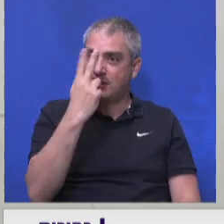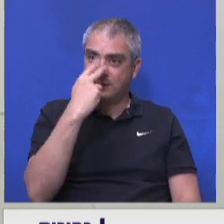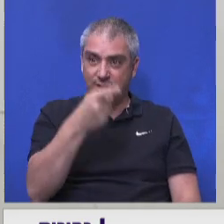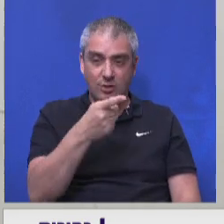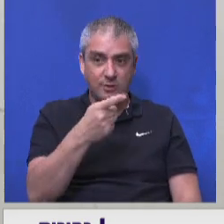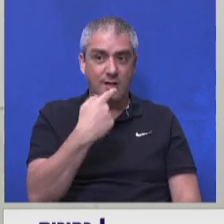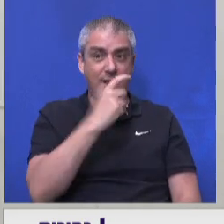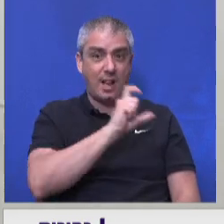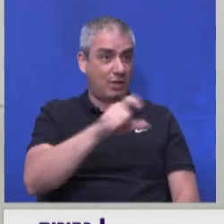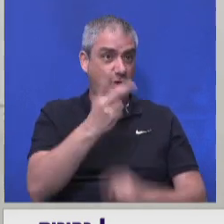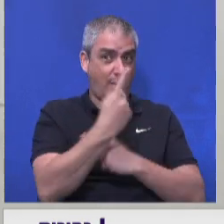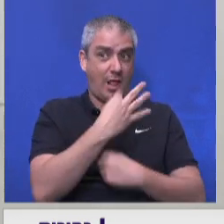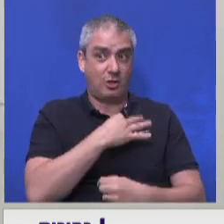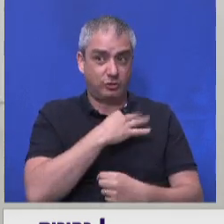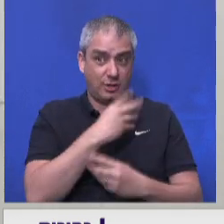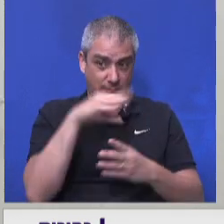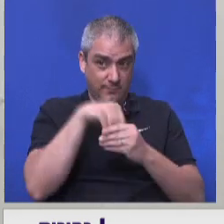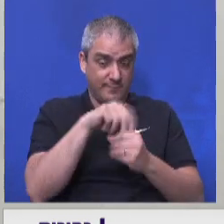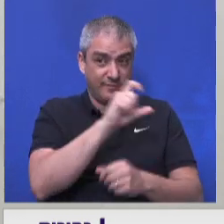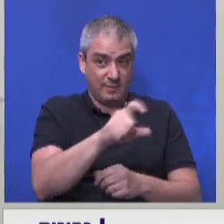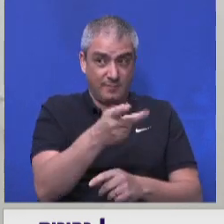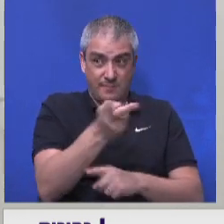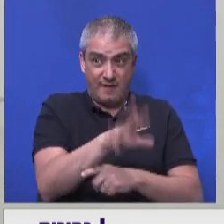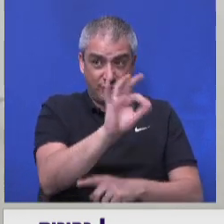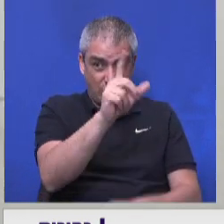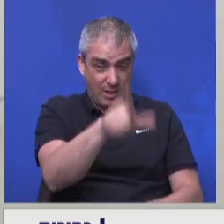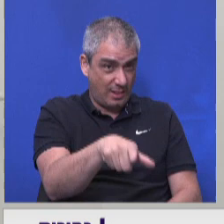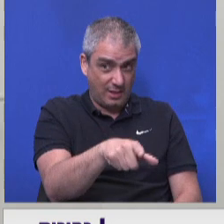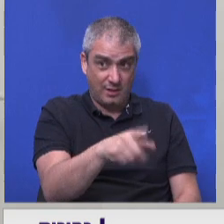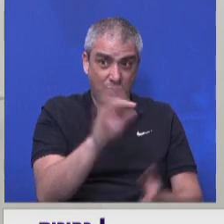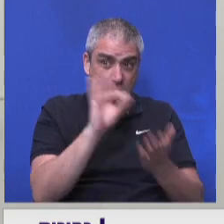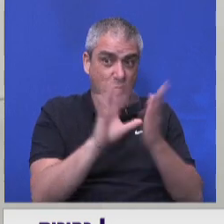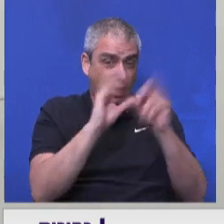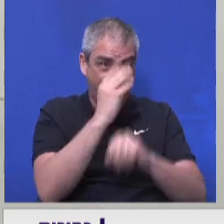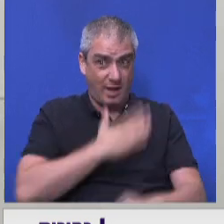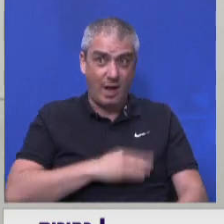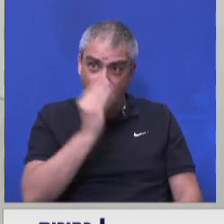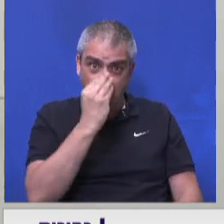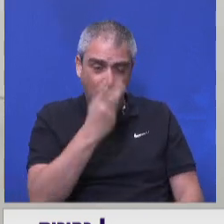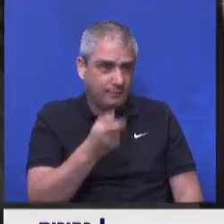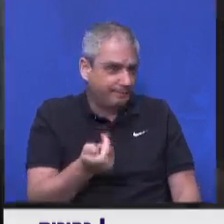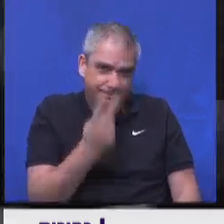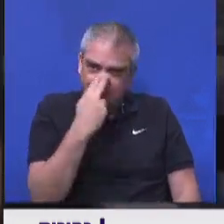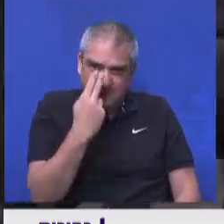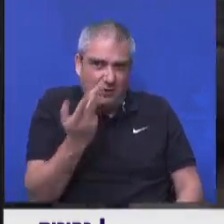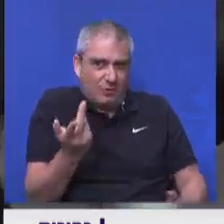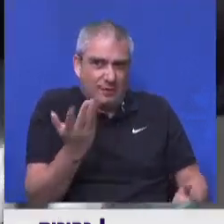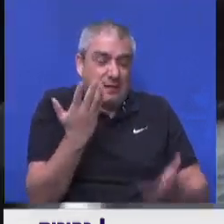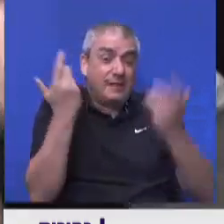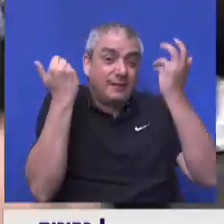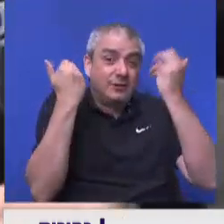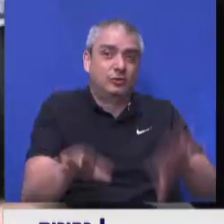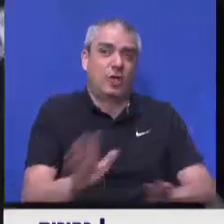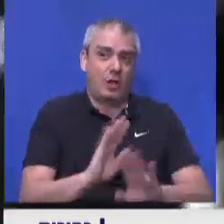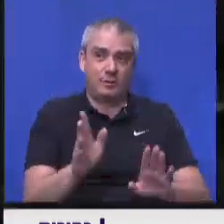ללקוח שלי חלק בגרימת מותו של המנוח באותו ערב בחג הפורים הוא ניסיון שנידון לכישלון מראש. הנהג אברהים